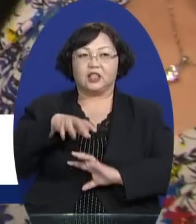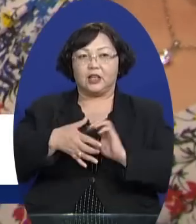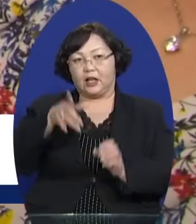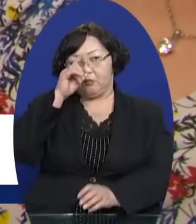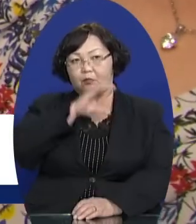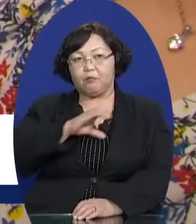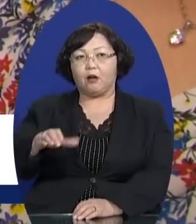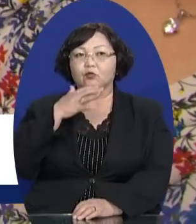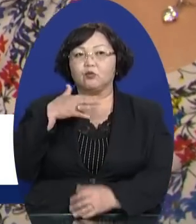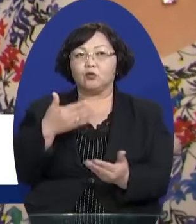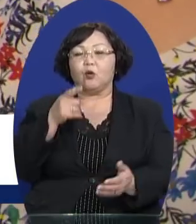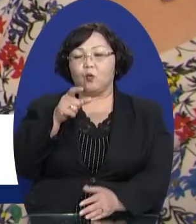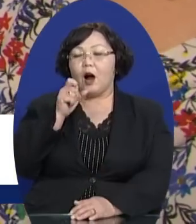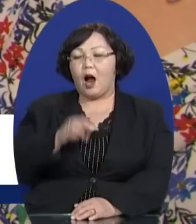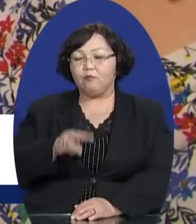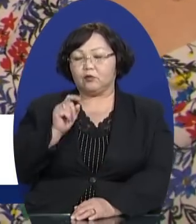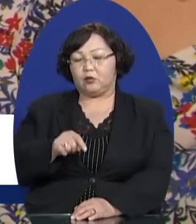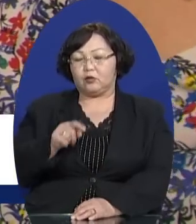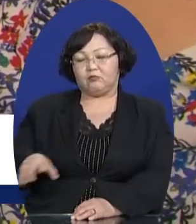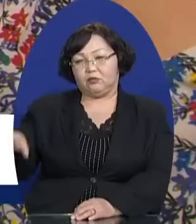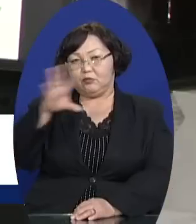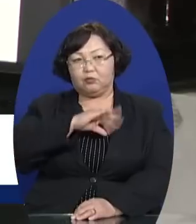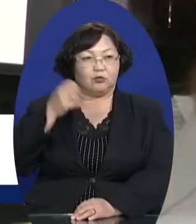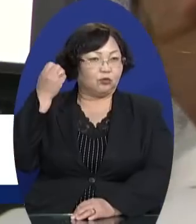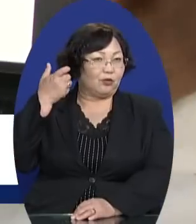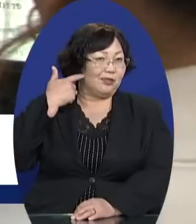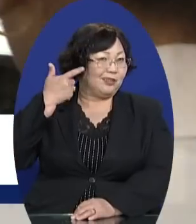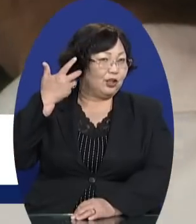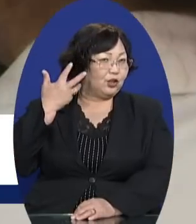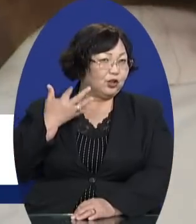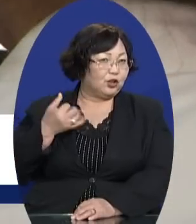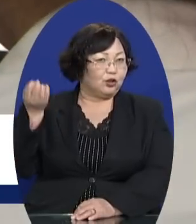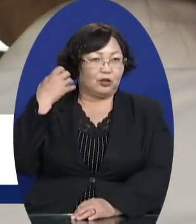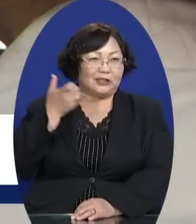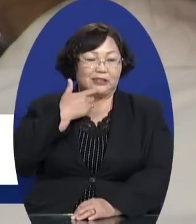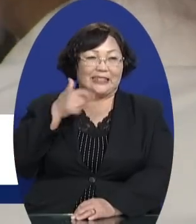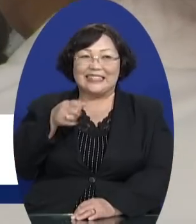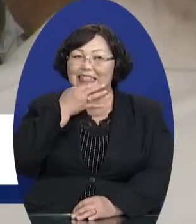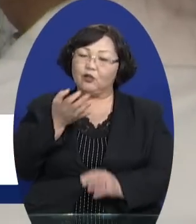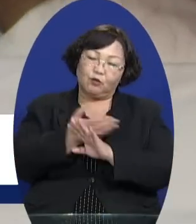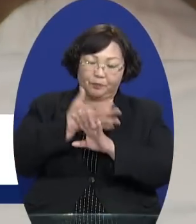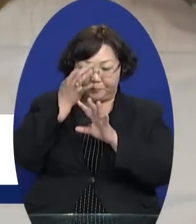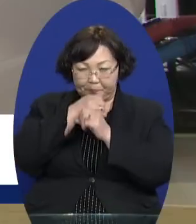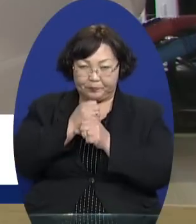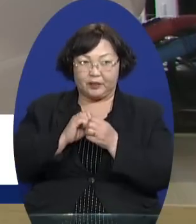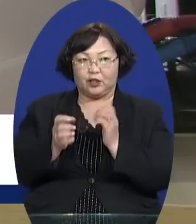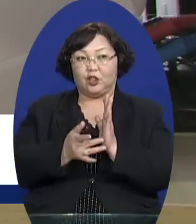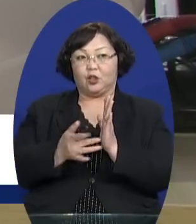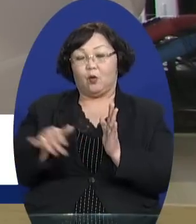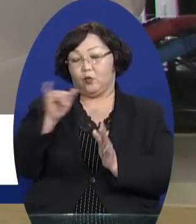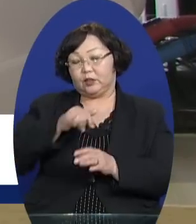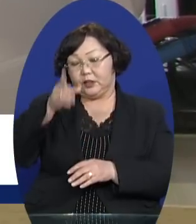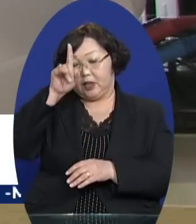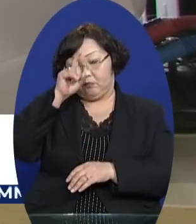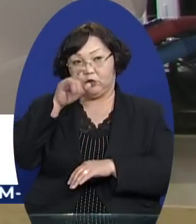зөвлөсөн. Тиймээс хүн амын дунд эрс нэмэгдэж байгаа сонсгол алдалтыг эрт үед нь наривчлан оншлоход чухал ач холбогдолтой технологиг улсын нэгдүгээр